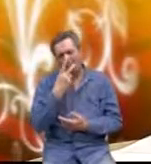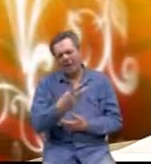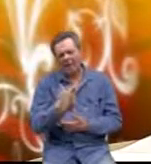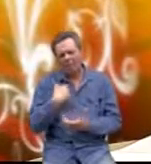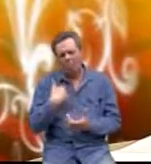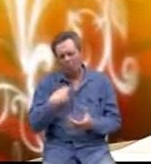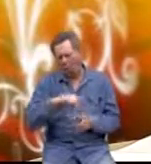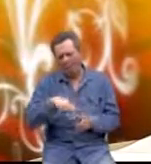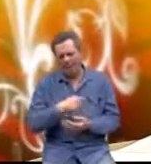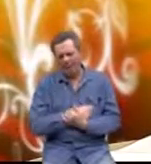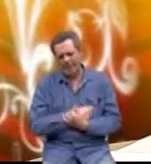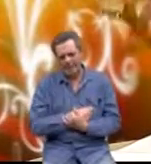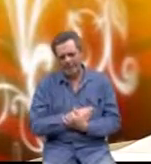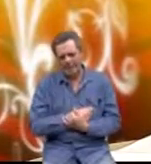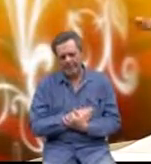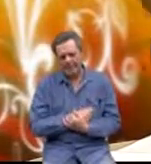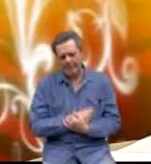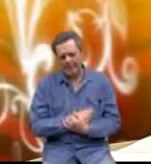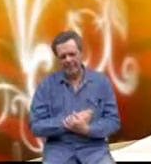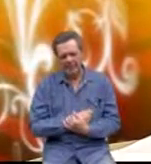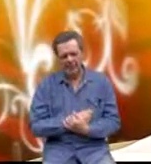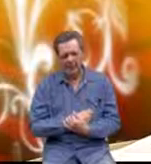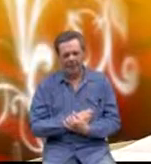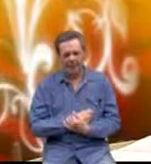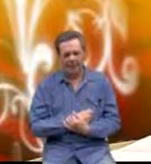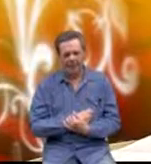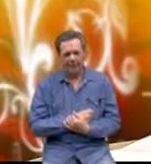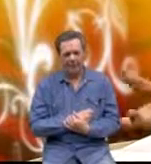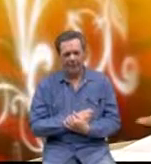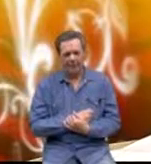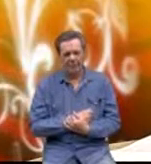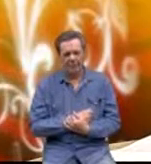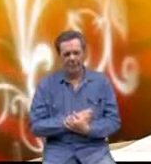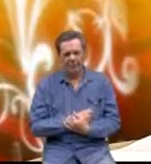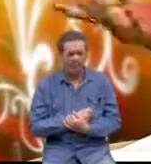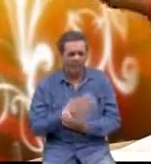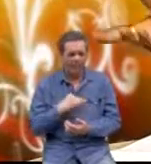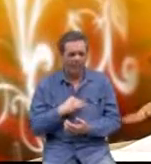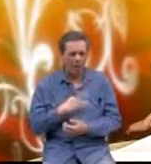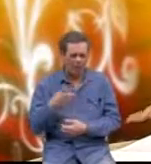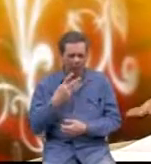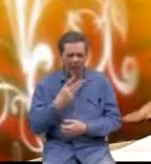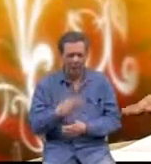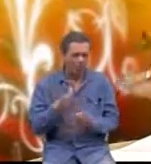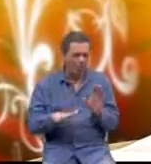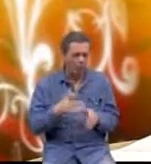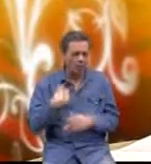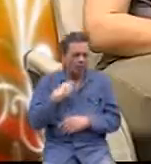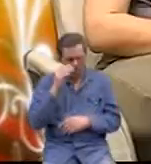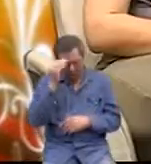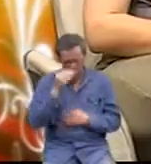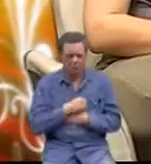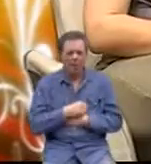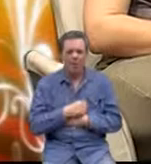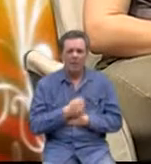ta rečenica glupa. Kaj mi susjed mi dođe pa mi gleda kaj sam skuho. Pa neka gleda. Možda će nešto i naučiti, jel da? Zato je,